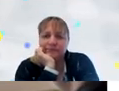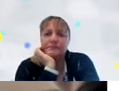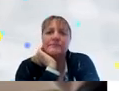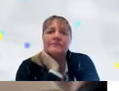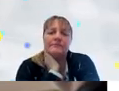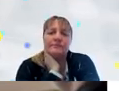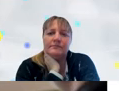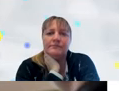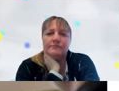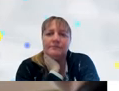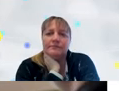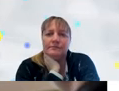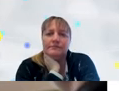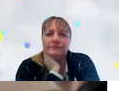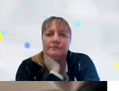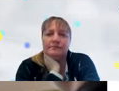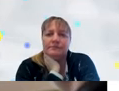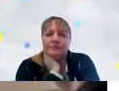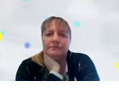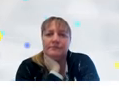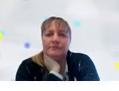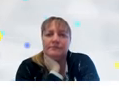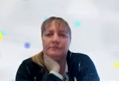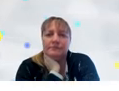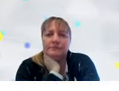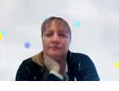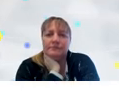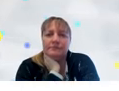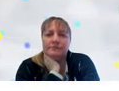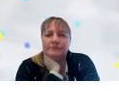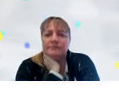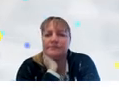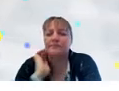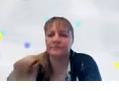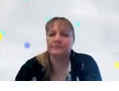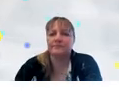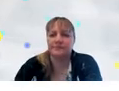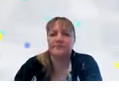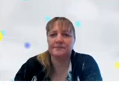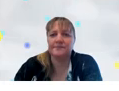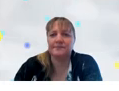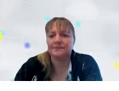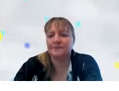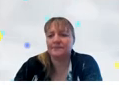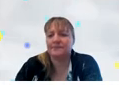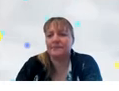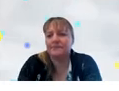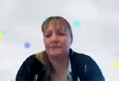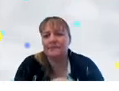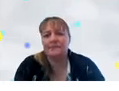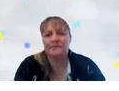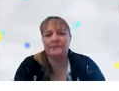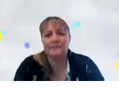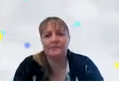feld schließen zu können bleibt noch ganz kurz die zeit für anregungen